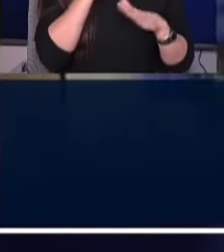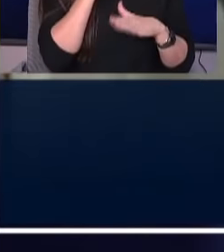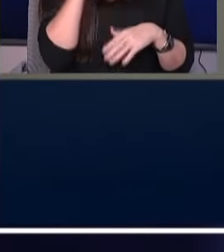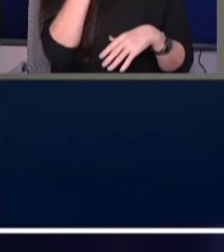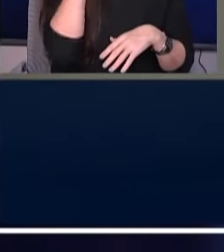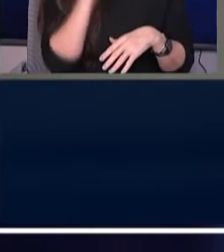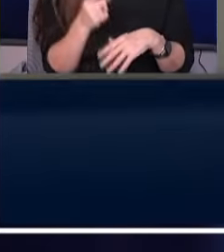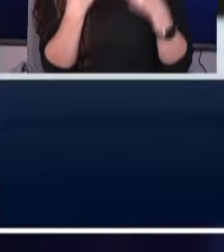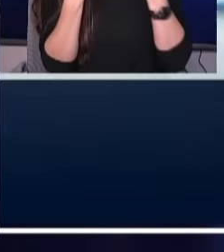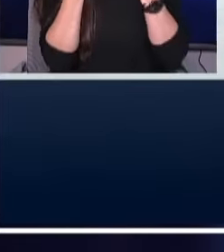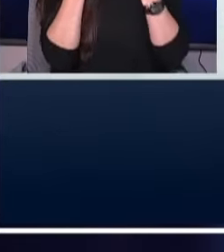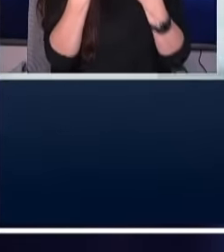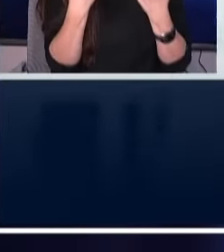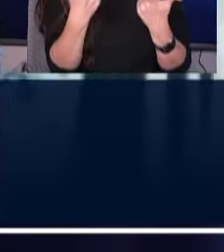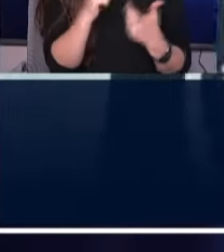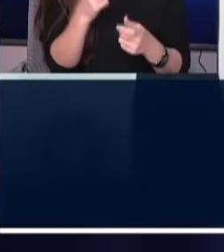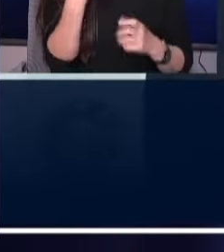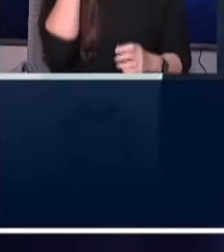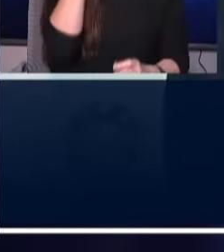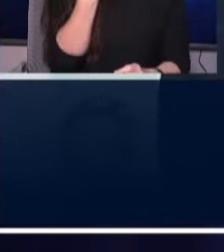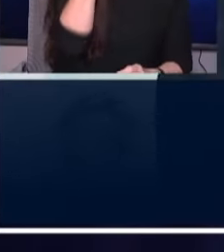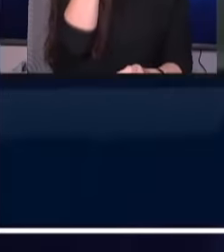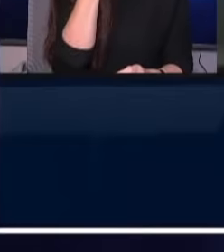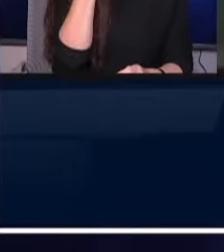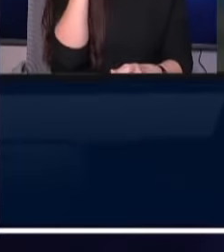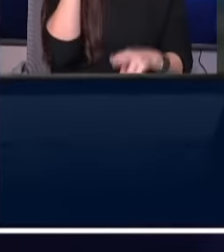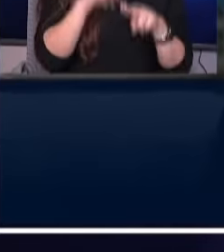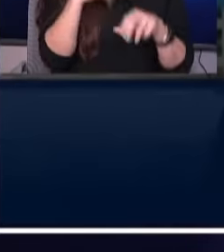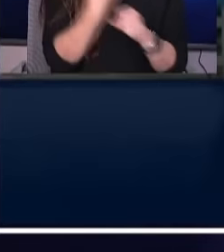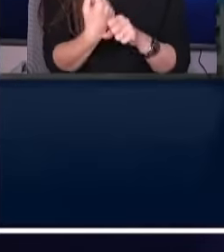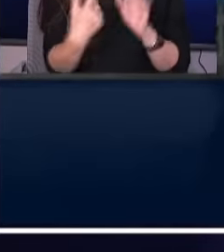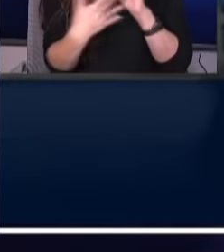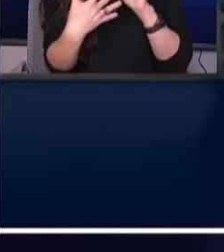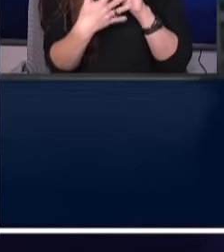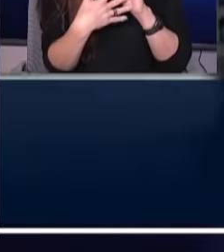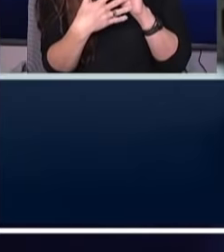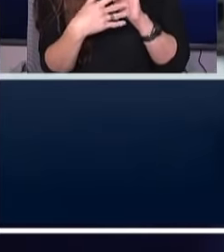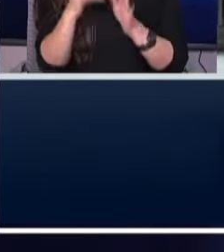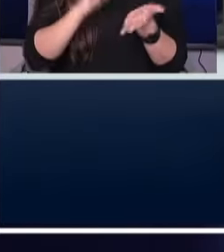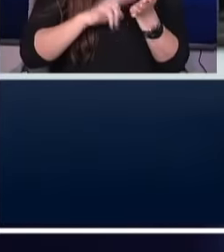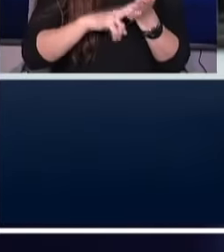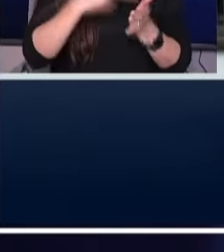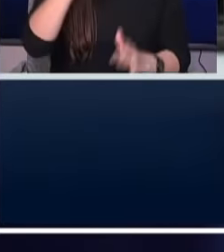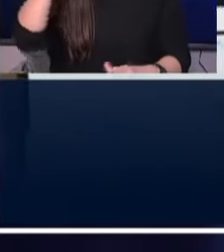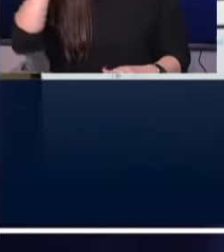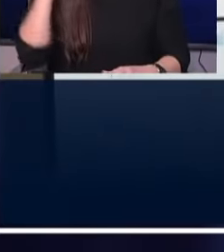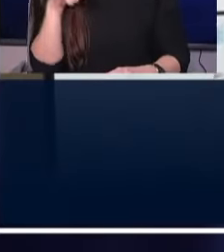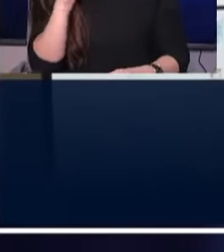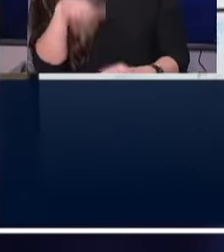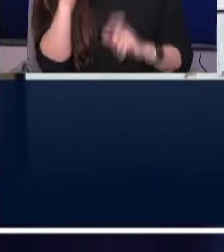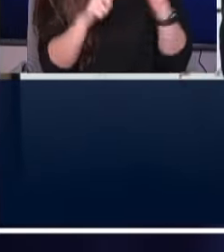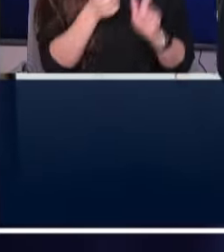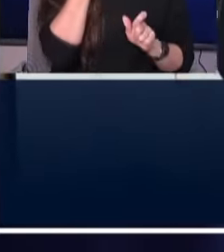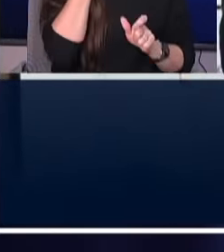בבתי האבות, רק מבקר אחד לאדם אחרי שעשה בדיקת PCR, והקריאה היא גם לאנשים בקהילה, גם לאנשים מבוגרים ובסיכון